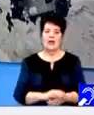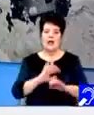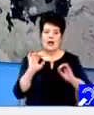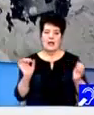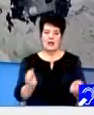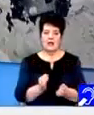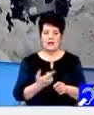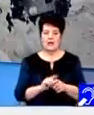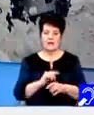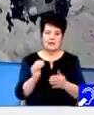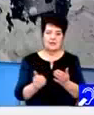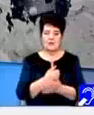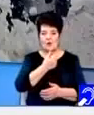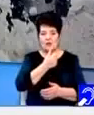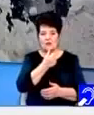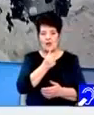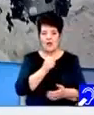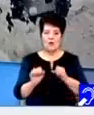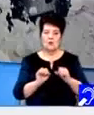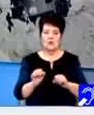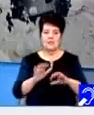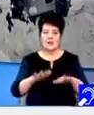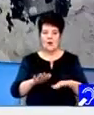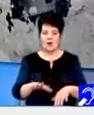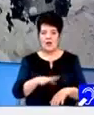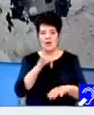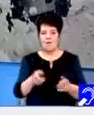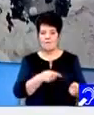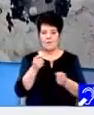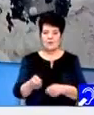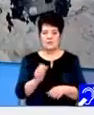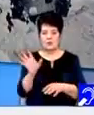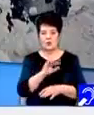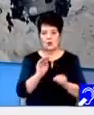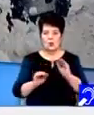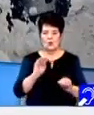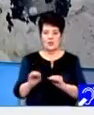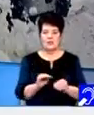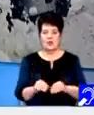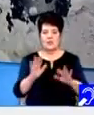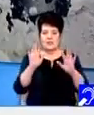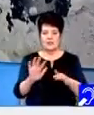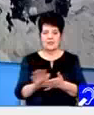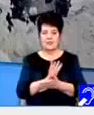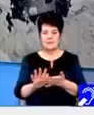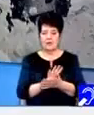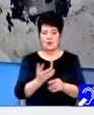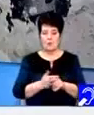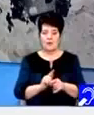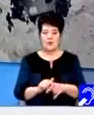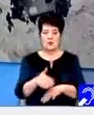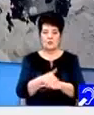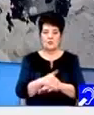Iarna grea din martie pune din nou la încercare autoritățile locale. Au fost scoase la treabă toate utilajele de dezăpezire pentru ca străzile din Chișinău